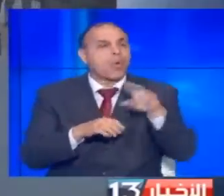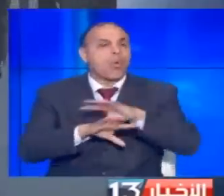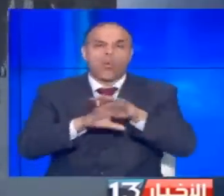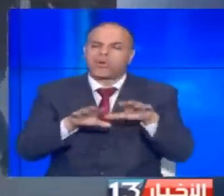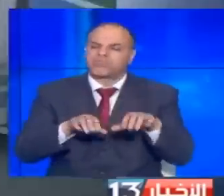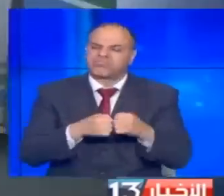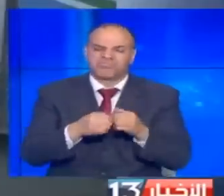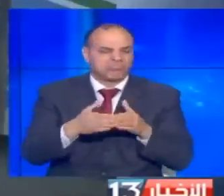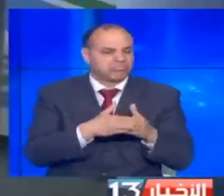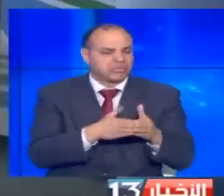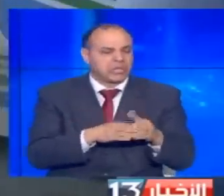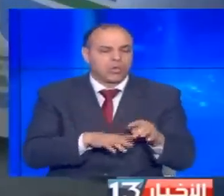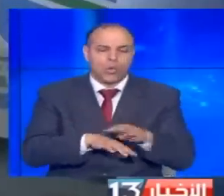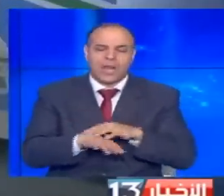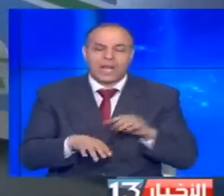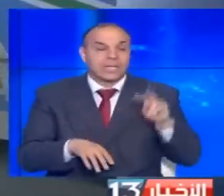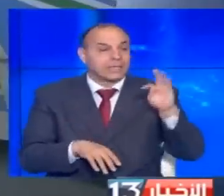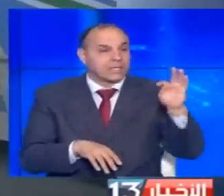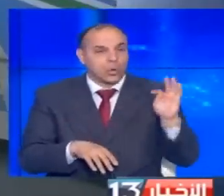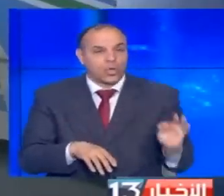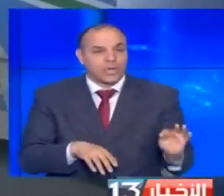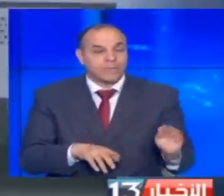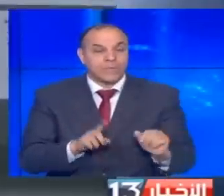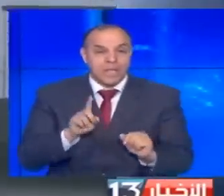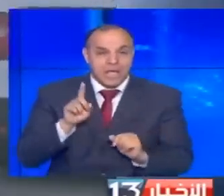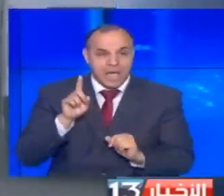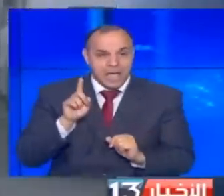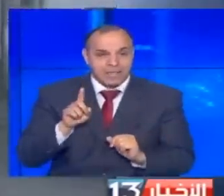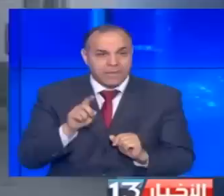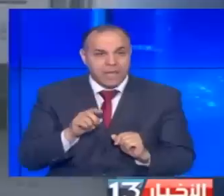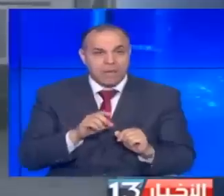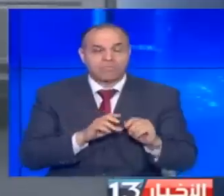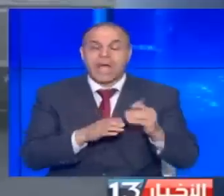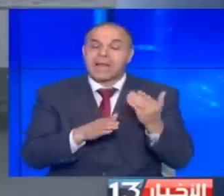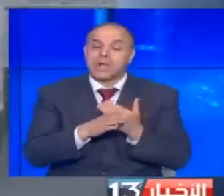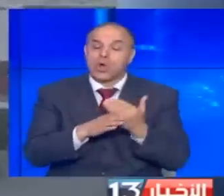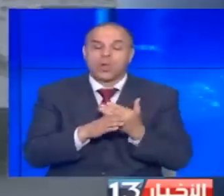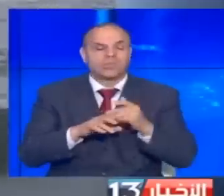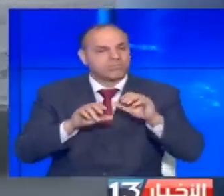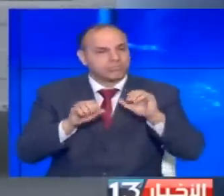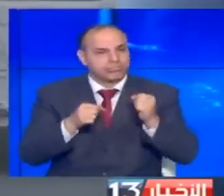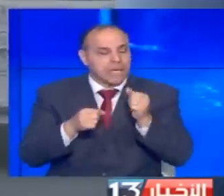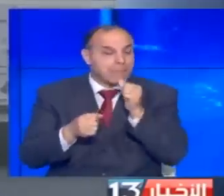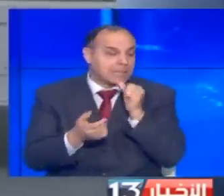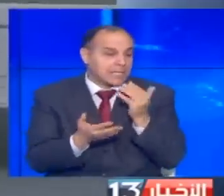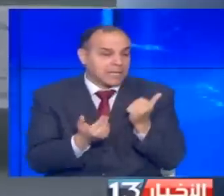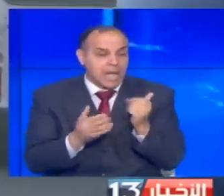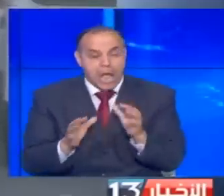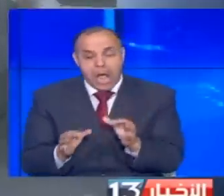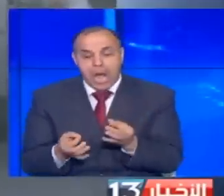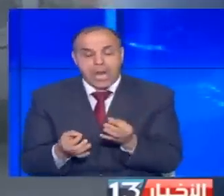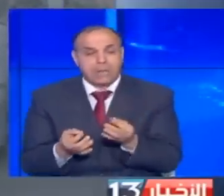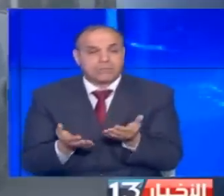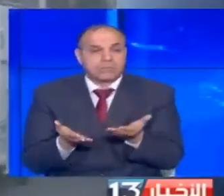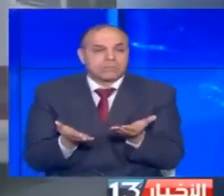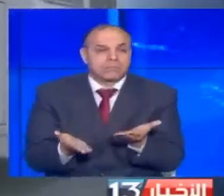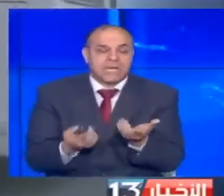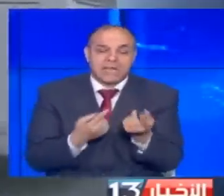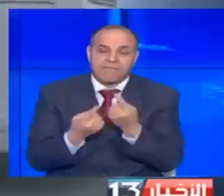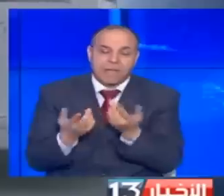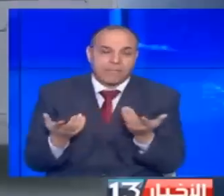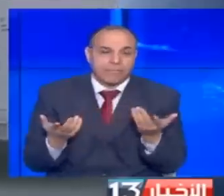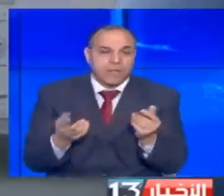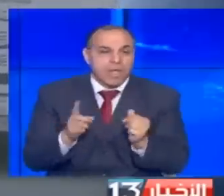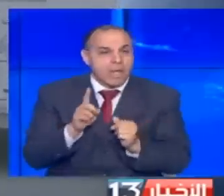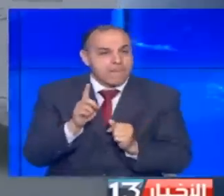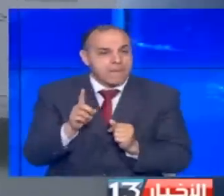في ولايه تطوير ولاسيما النقل المدرسي في انتظار ايجاد ارضيه للتفاهم بين